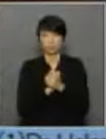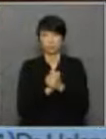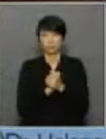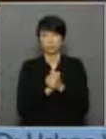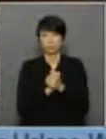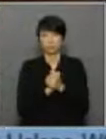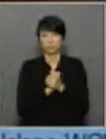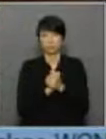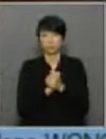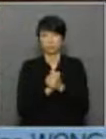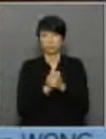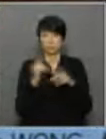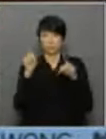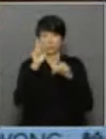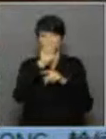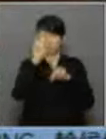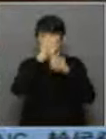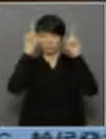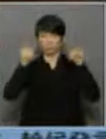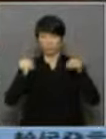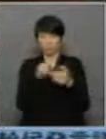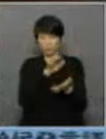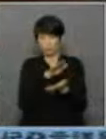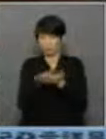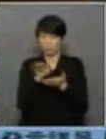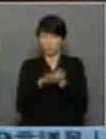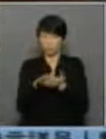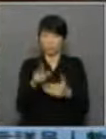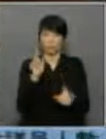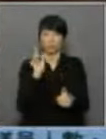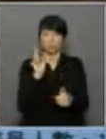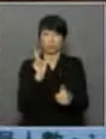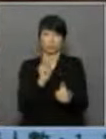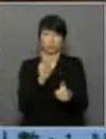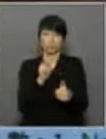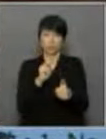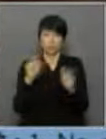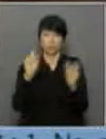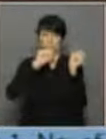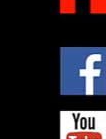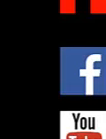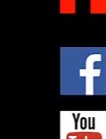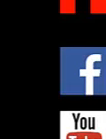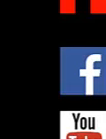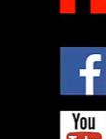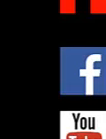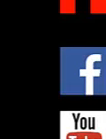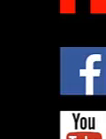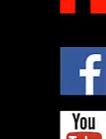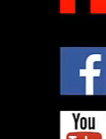嗰個文件咧，你最好就收翻，利用我暑假大家重場。 咁啊，議員，你發言時間到啦。